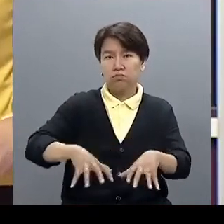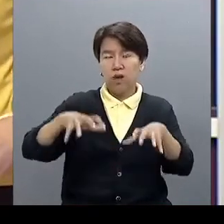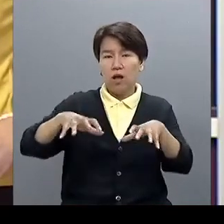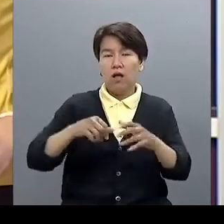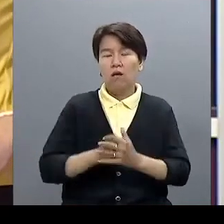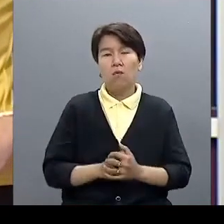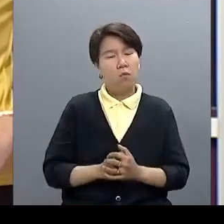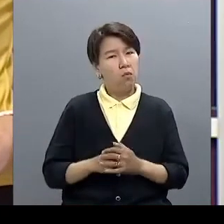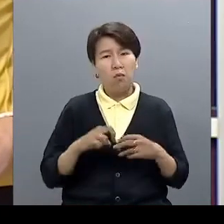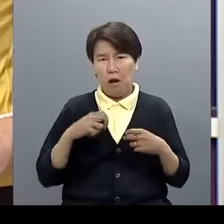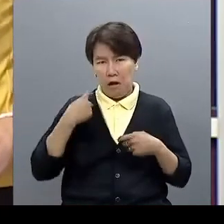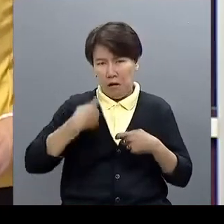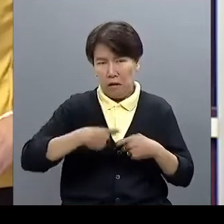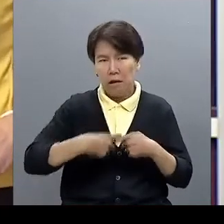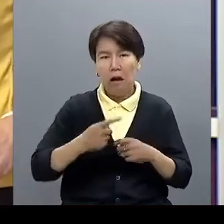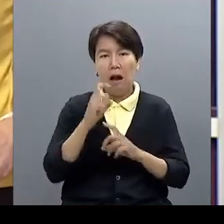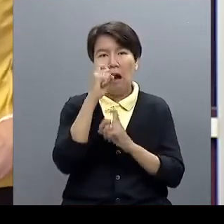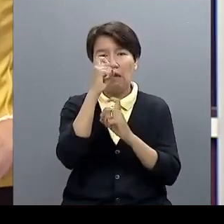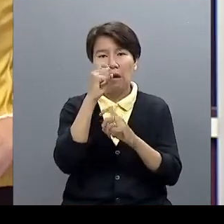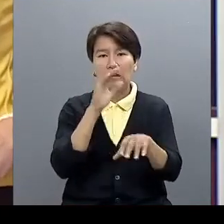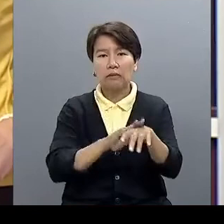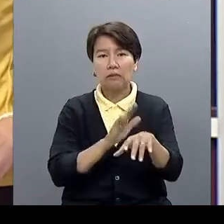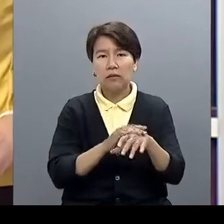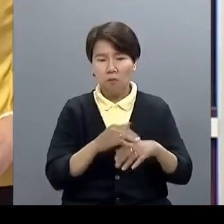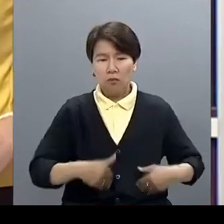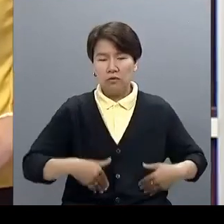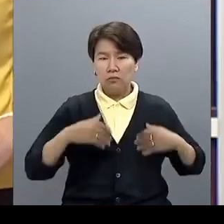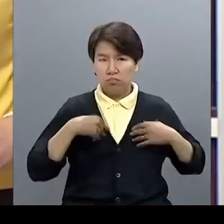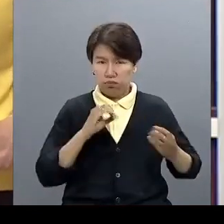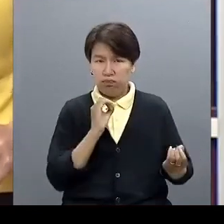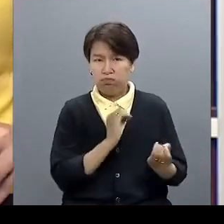การเตือนภัยเป็นสิ่งที่สำคัญมากๆในช่วงฝนตกดินโคลนถล่มนะคะ